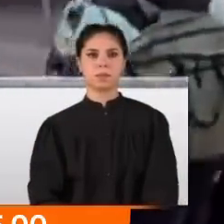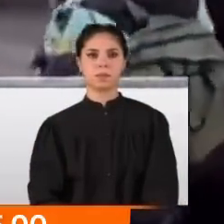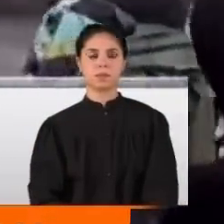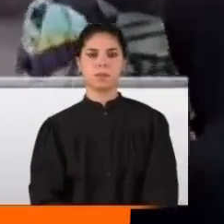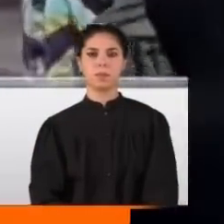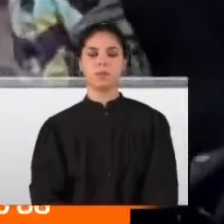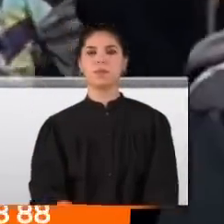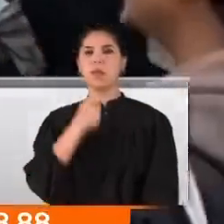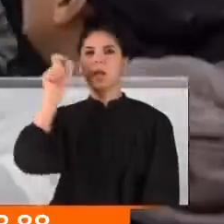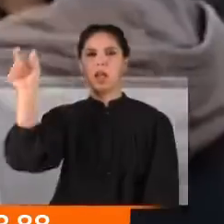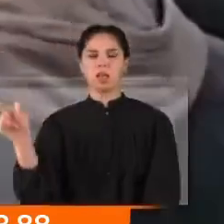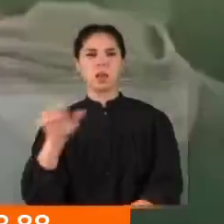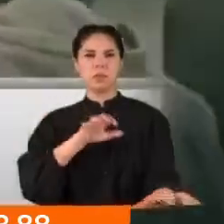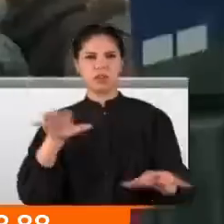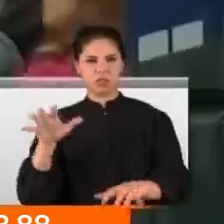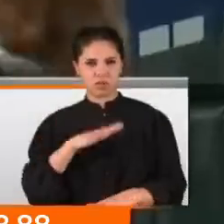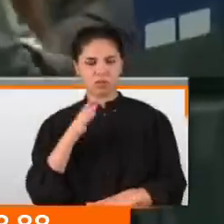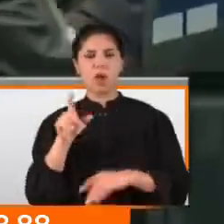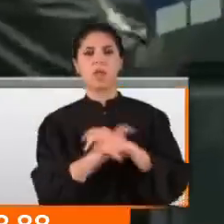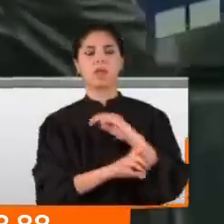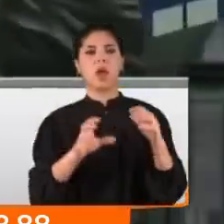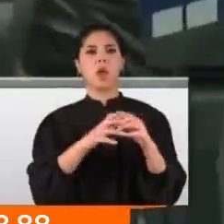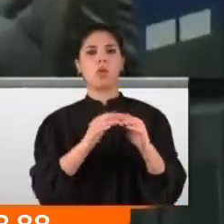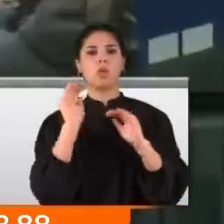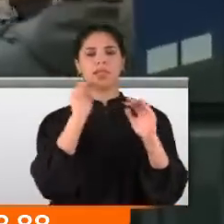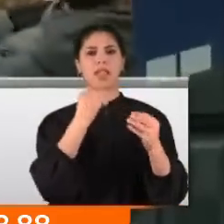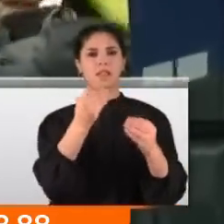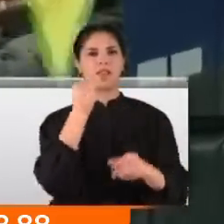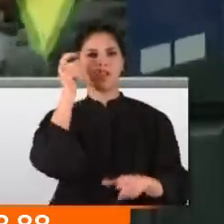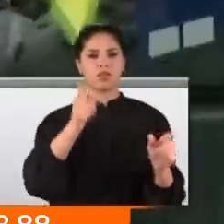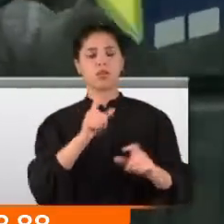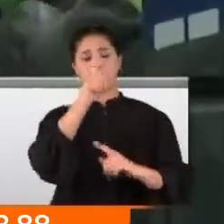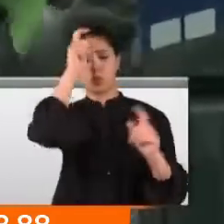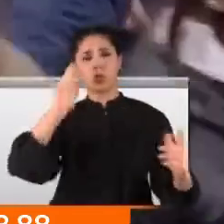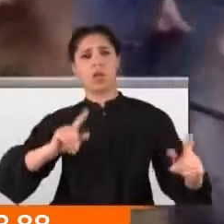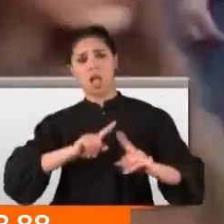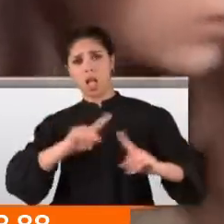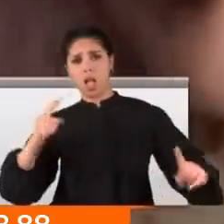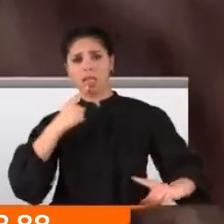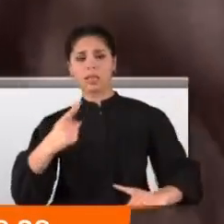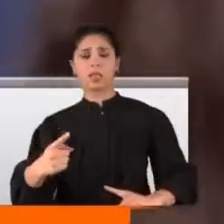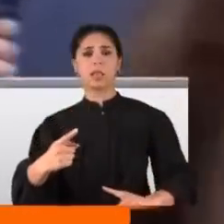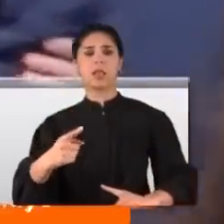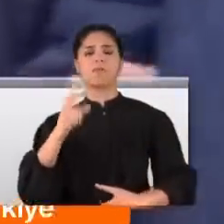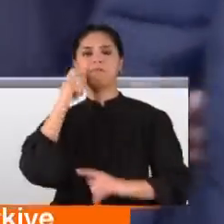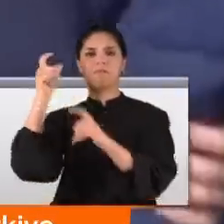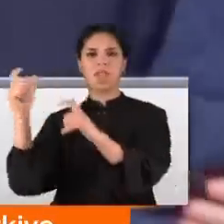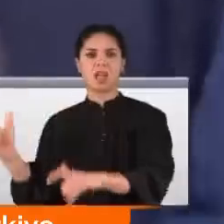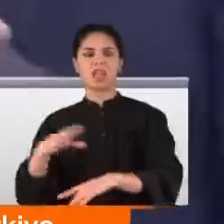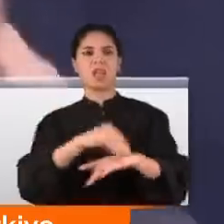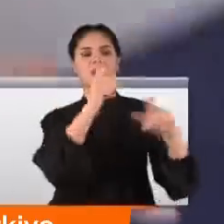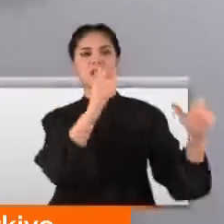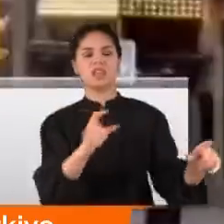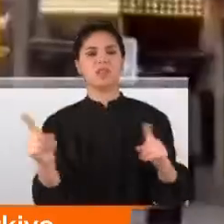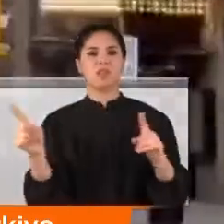Hem Paludan'ın ırkçı eylemi hem de terör örgütü PKK yandaşlarının Türkiye karşıtı gösterileri Ankara-Stockholm hattında ipleri